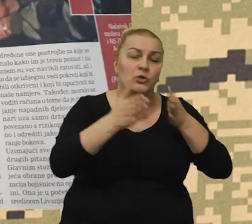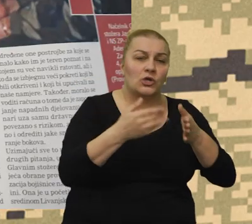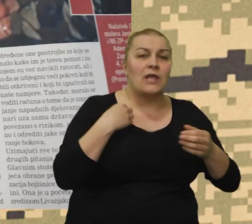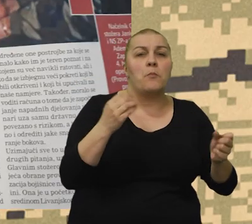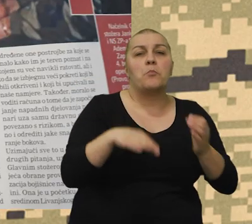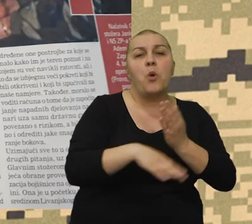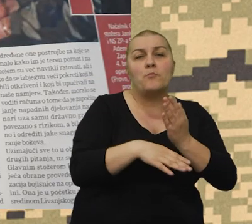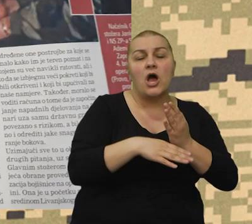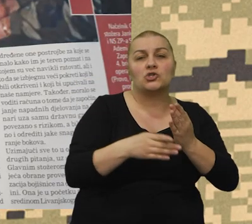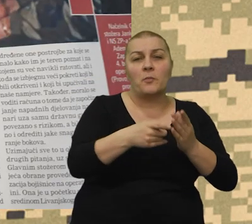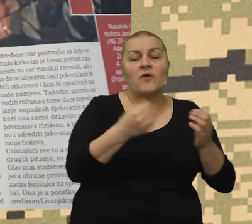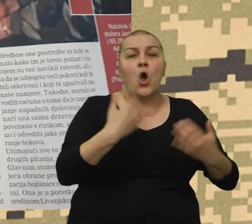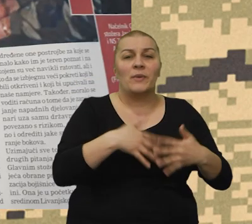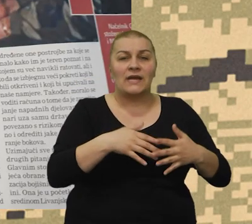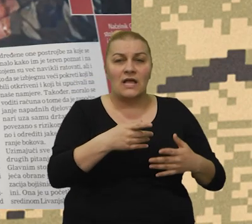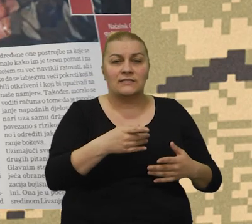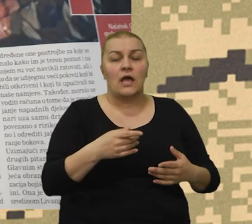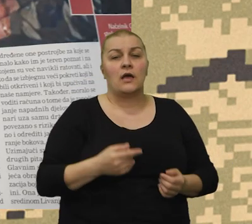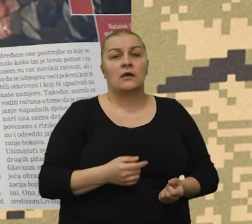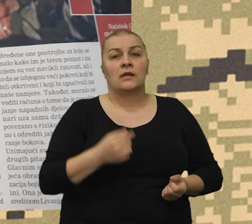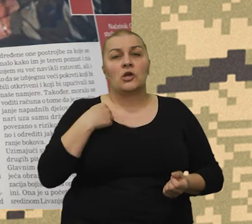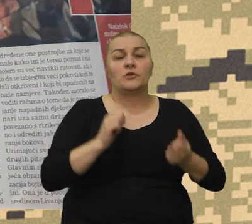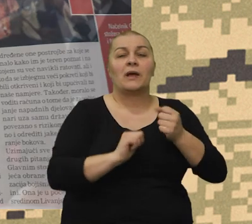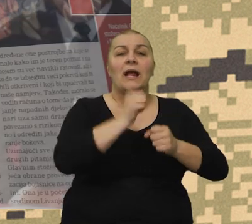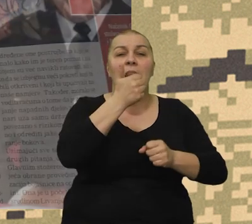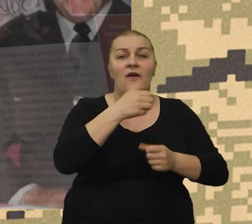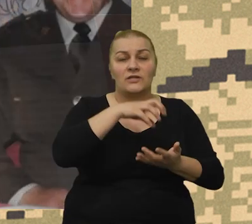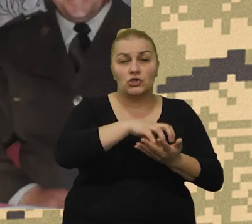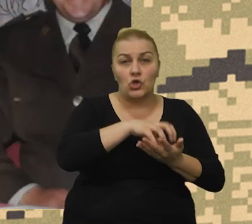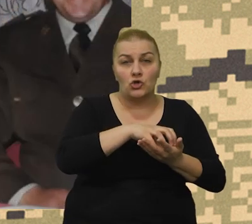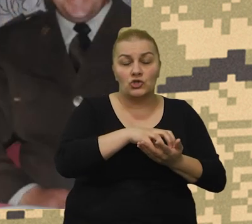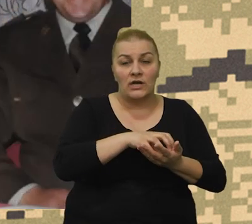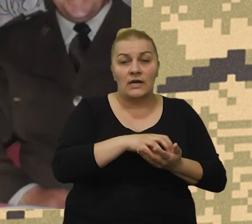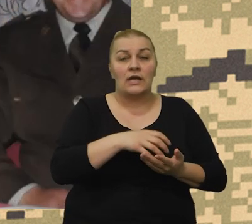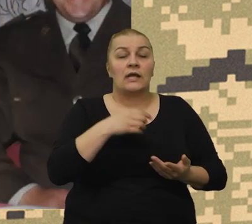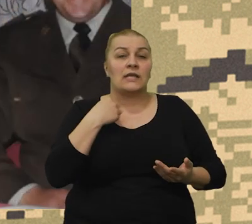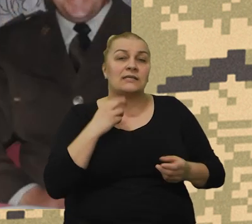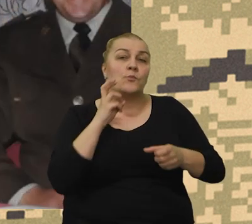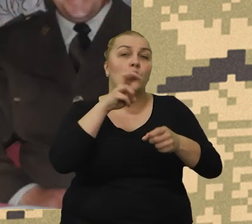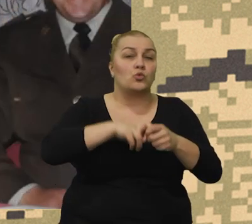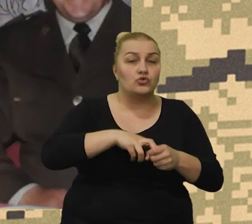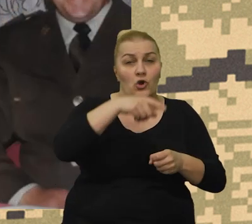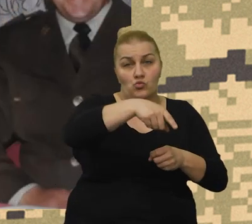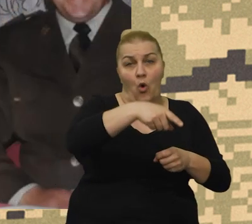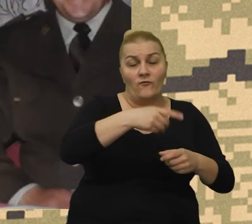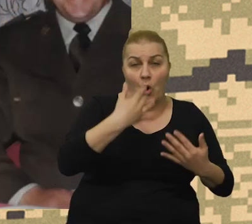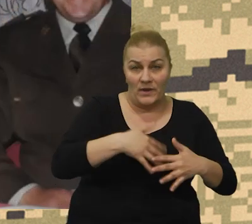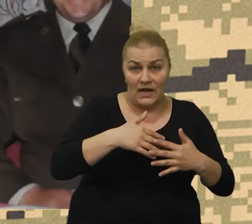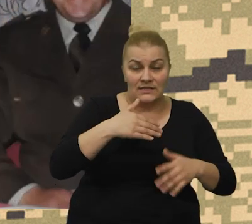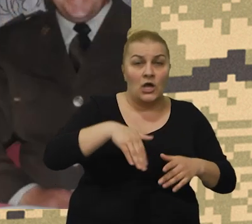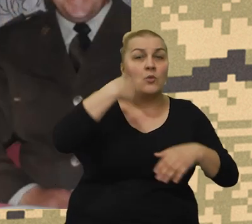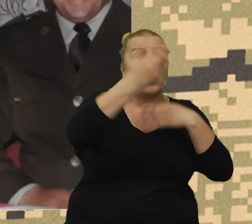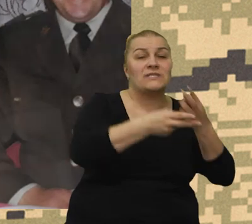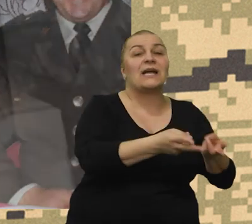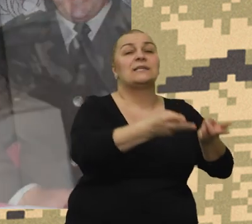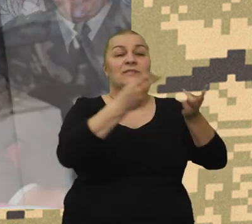operacije Cincar, načelniku glavnog stožera HVO Blaškiću, ja sam učestvovao u toj operaciji i poslije